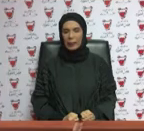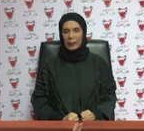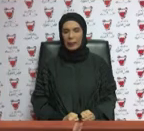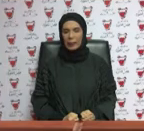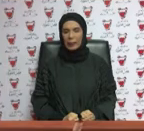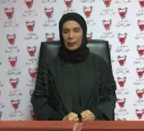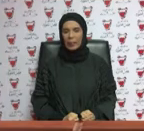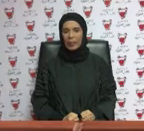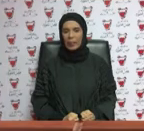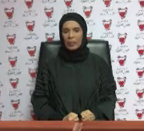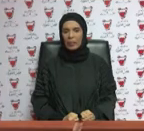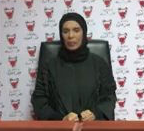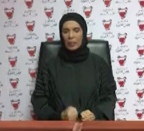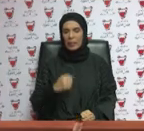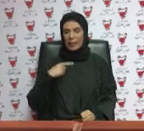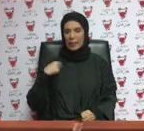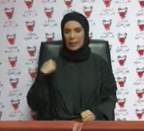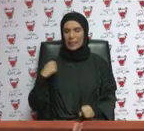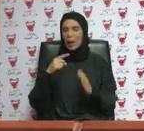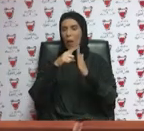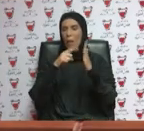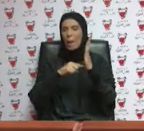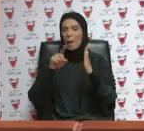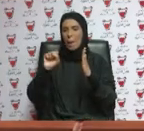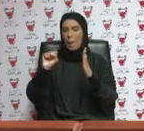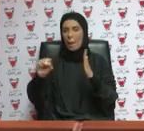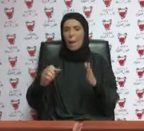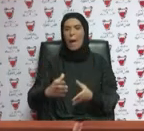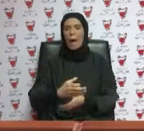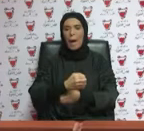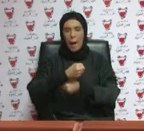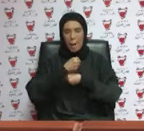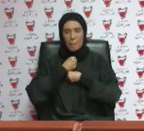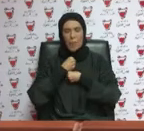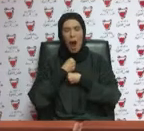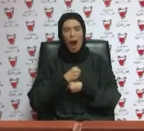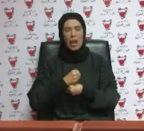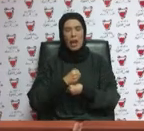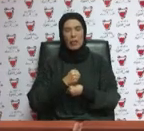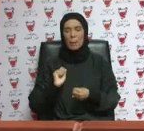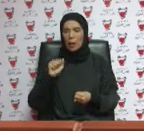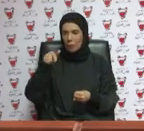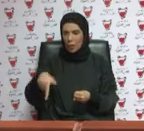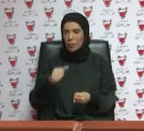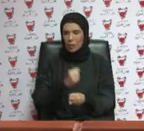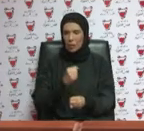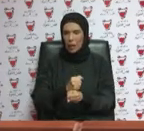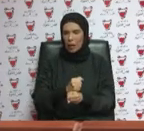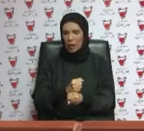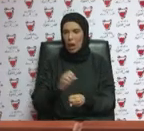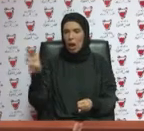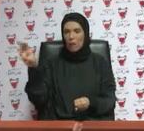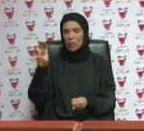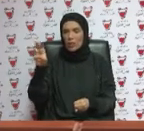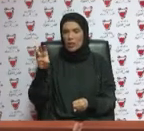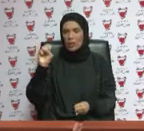أنا أحب أن أسمي هذا التشريع قانون حماية المواطن البحريني العامل في القطاع